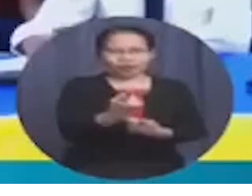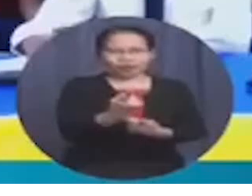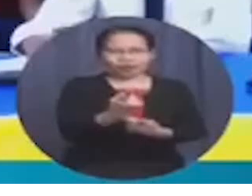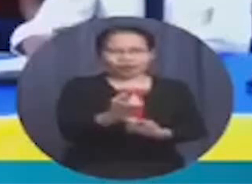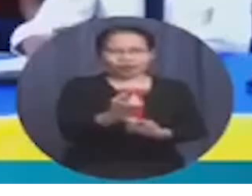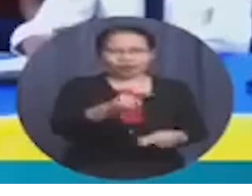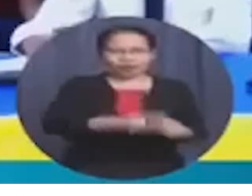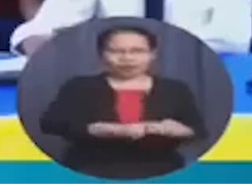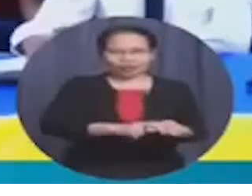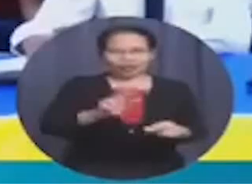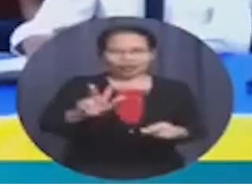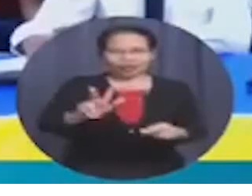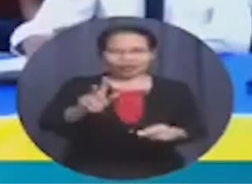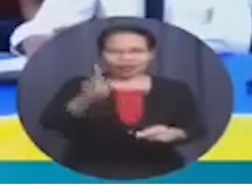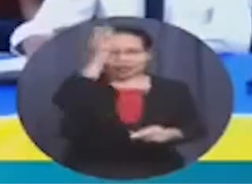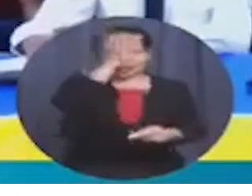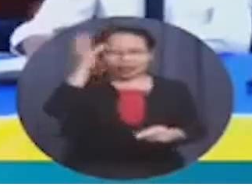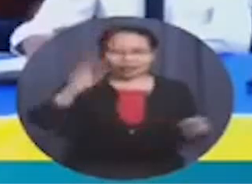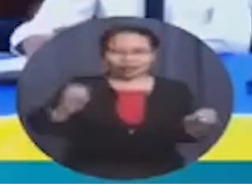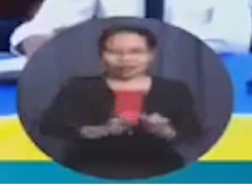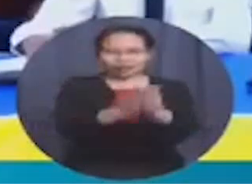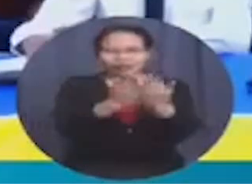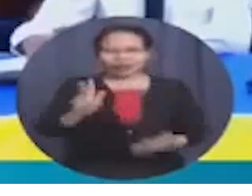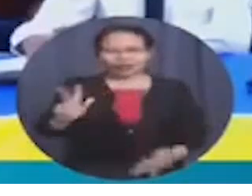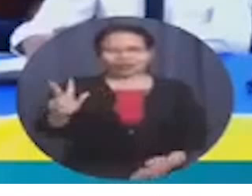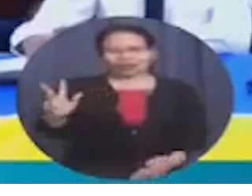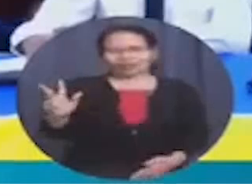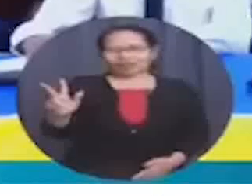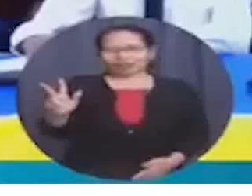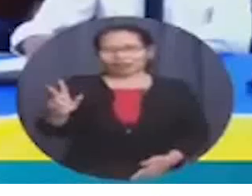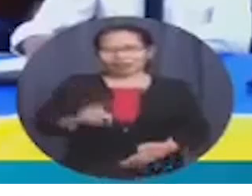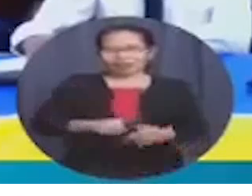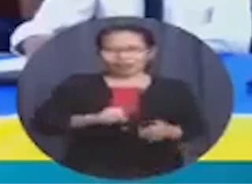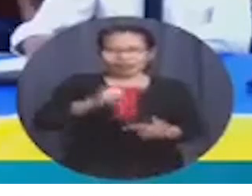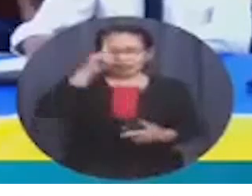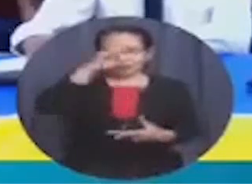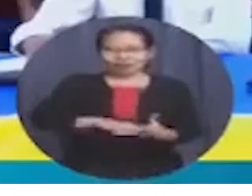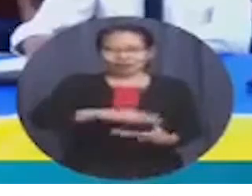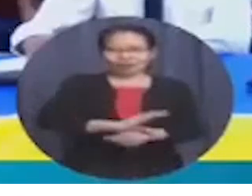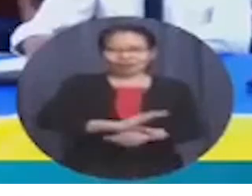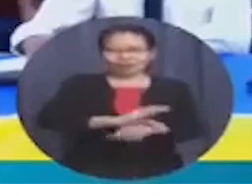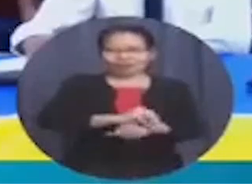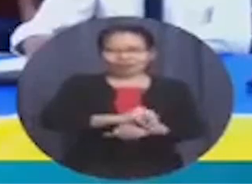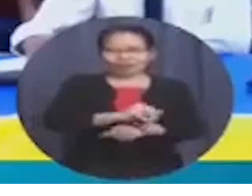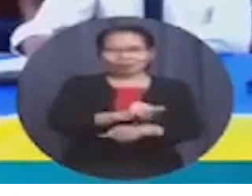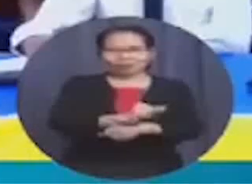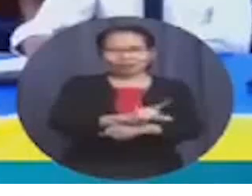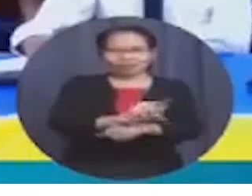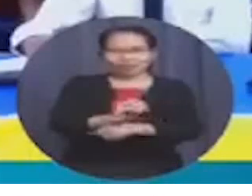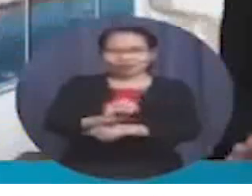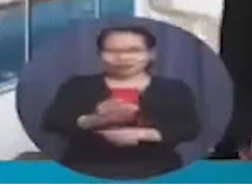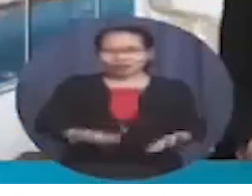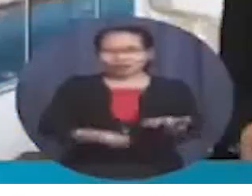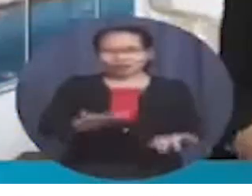Ang nagdagdag lang nung tatlo, Katoliko, wala sa Biblia yung tatlo. Naniwala iglesia ni Manalo ron. Kaya